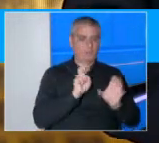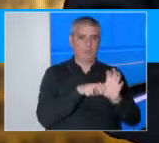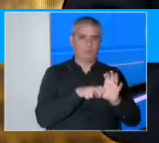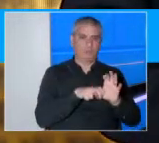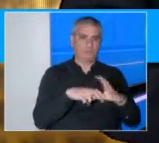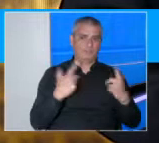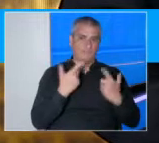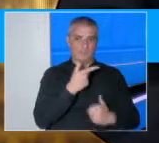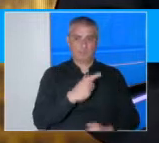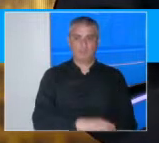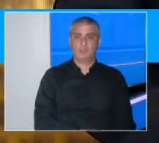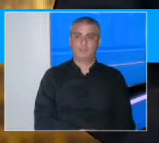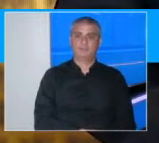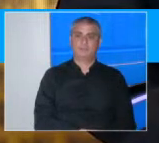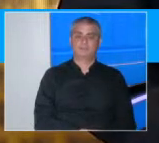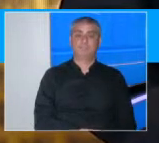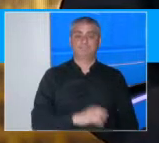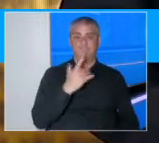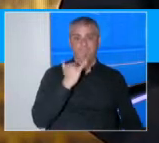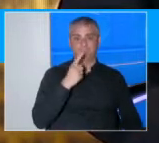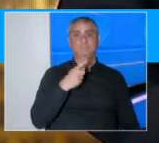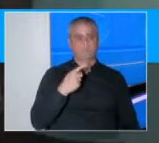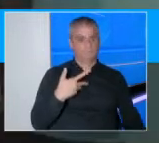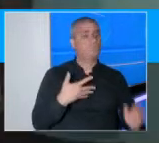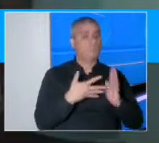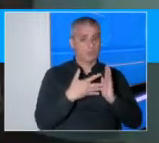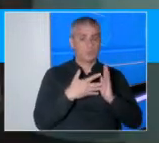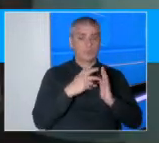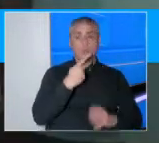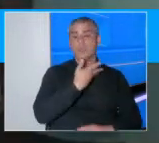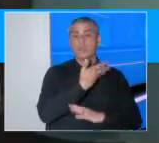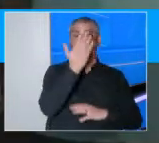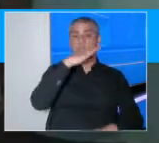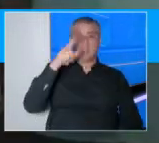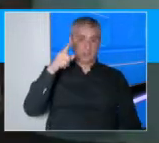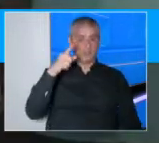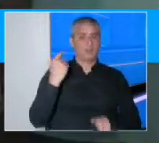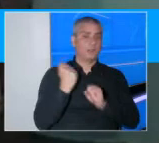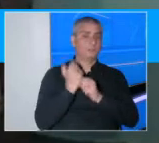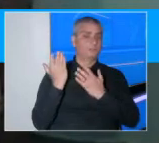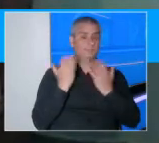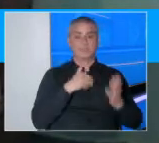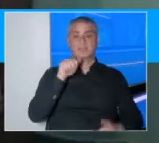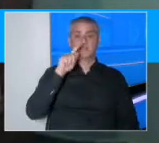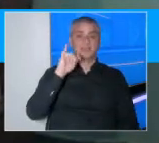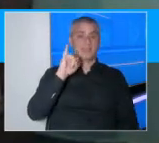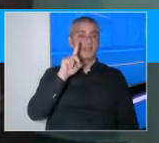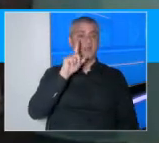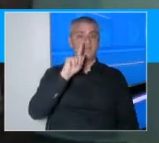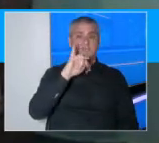להשתתף באירועים הללו. אז נכון, זאת ביקורת, ובנוף גליל, לעומת זאת, שם הם מארחים את איתי לוי,